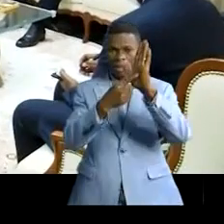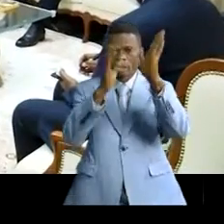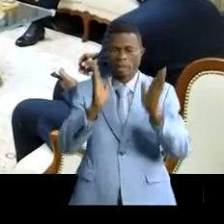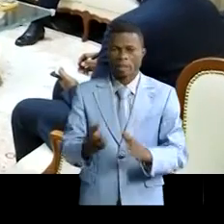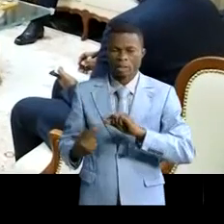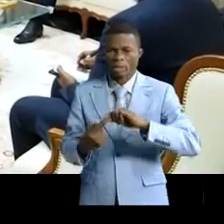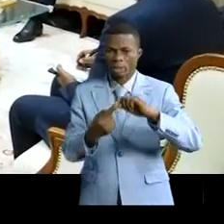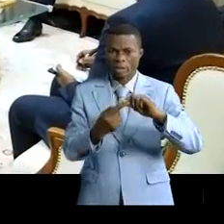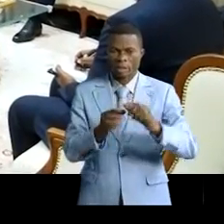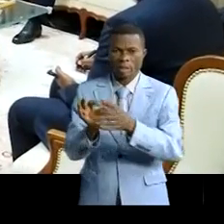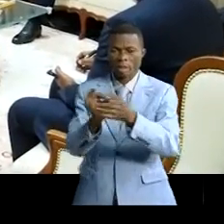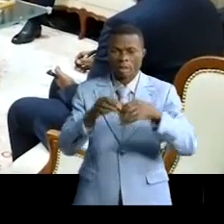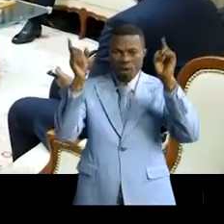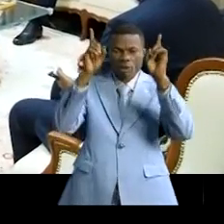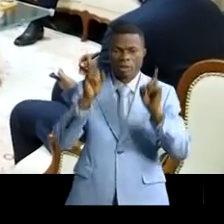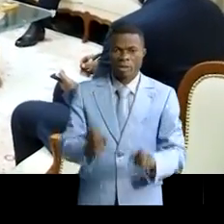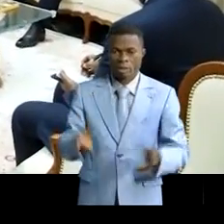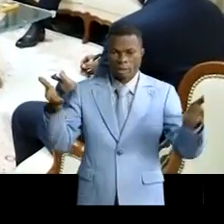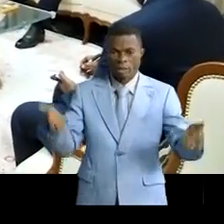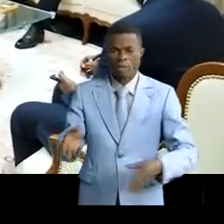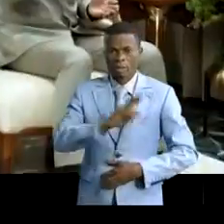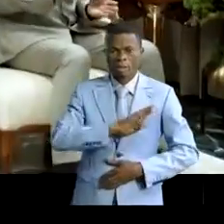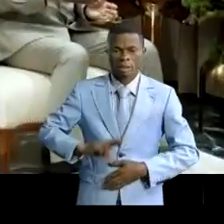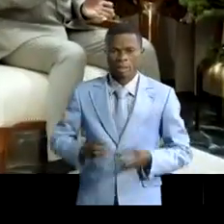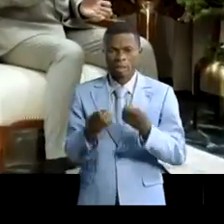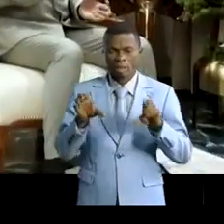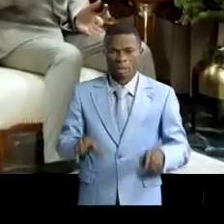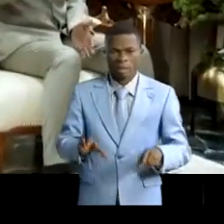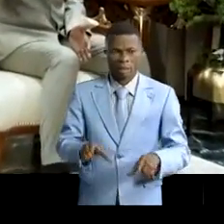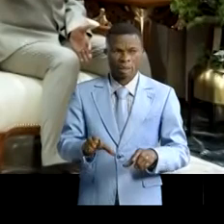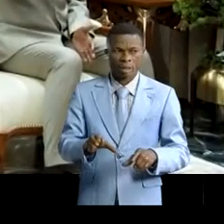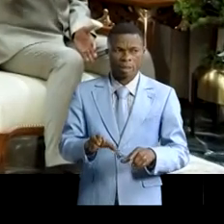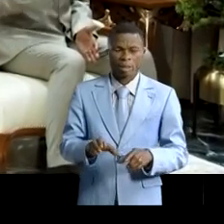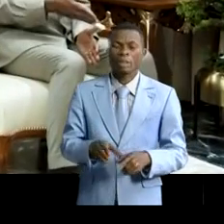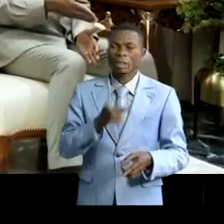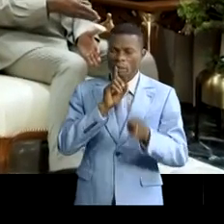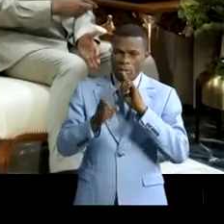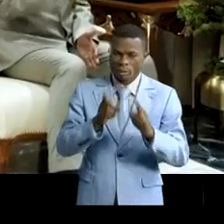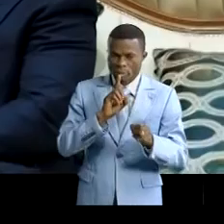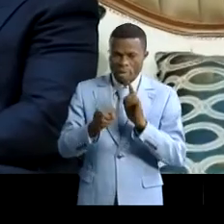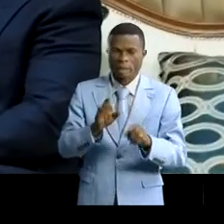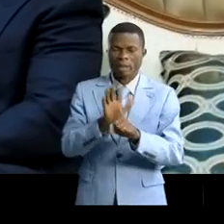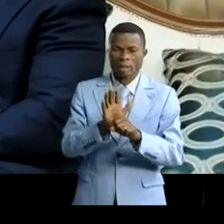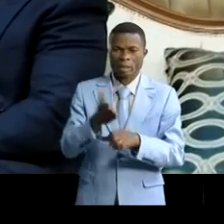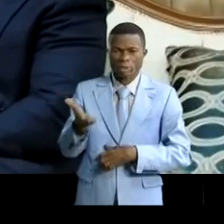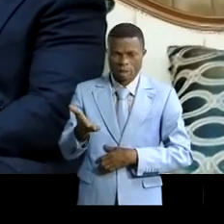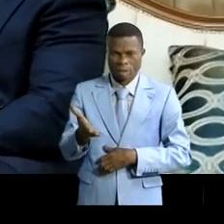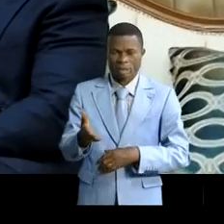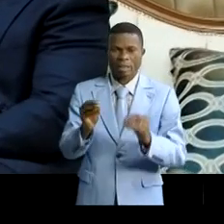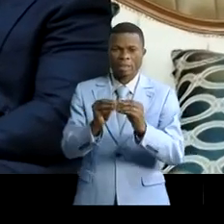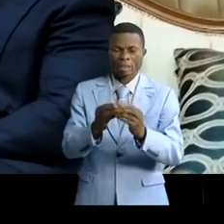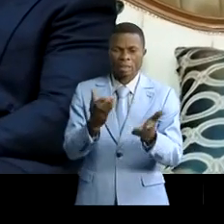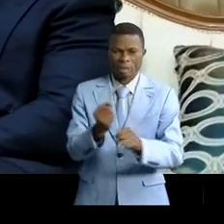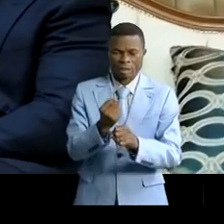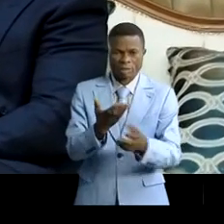spéciale de l'Union africaine en République démocratique du Congo, Madame Michèle Ndiaye, ont aussi pris part à cette séance de